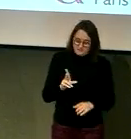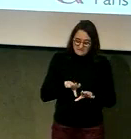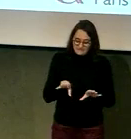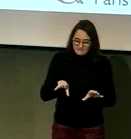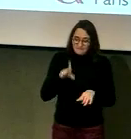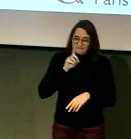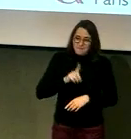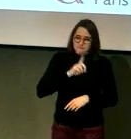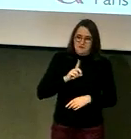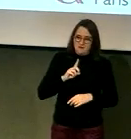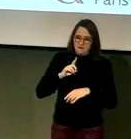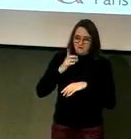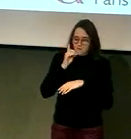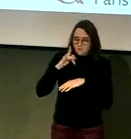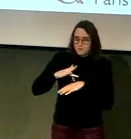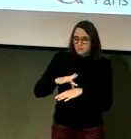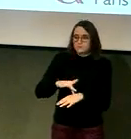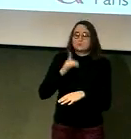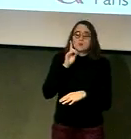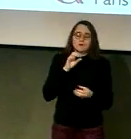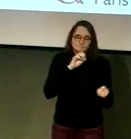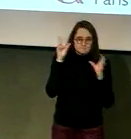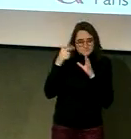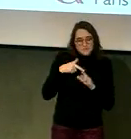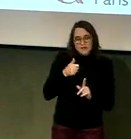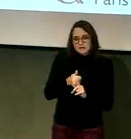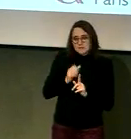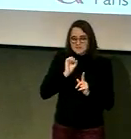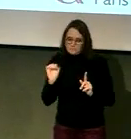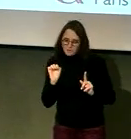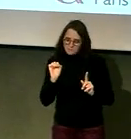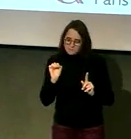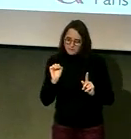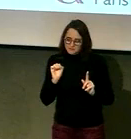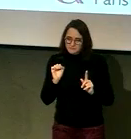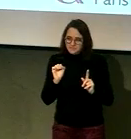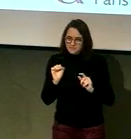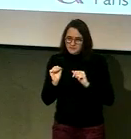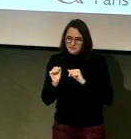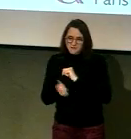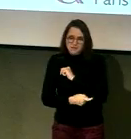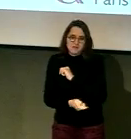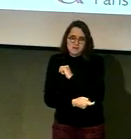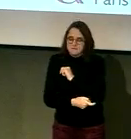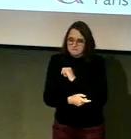avec l'idée que si elle consomme, si elle est dépendante aux produits, si elle est dans la toxicomanie,